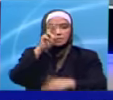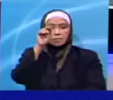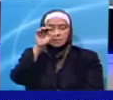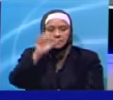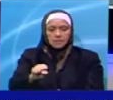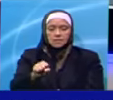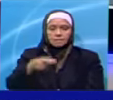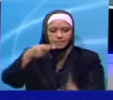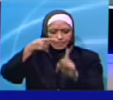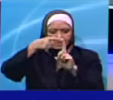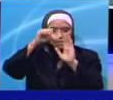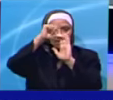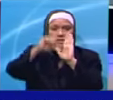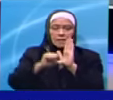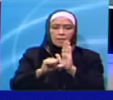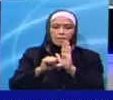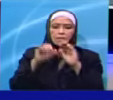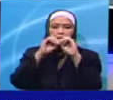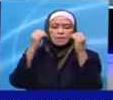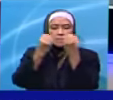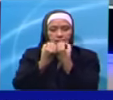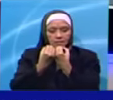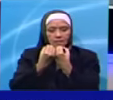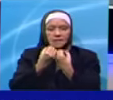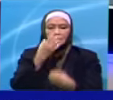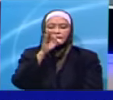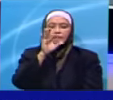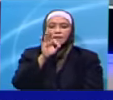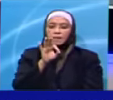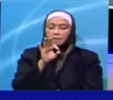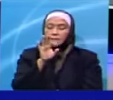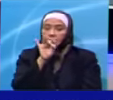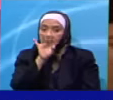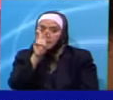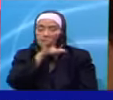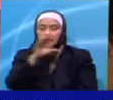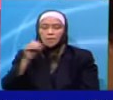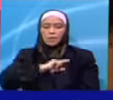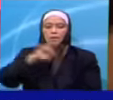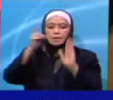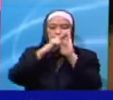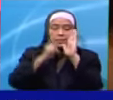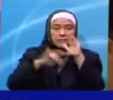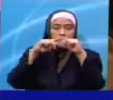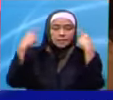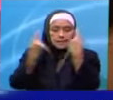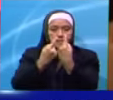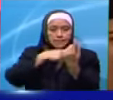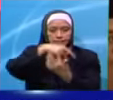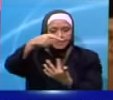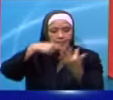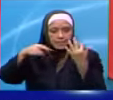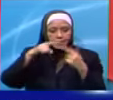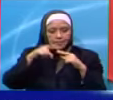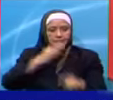Akta Pertubuhan 1966 serta Perlembagaan Parti. Antara yang diambil kira soal komitmen parti-parti